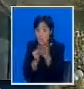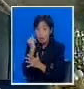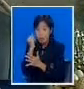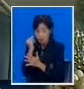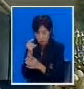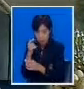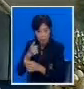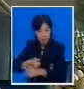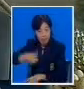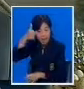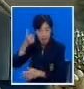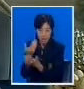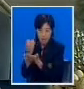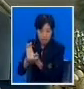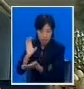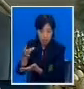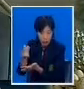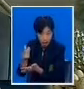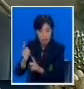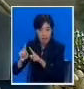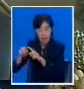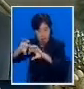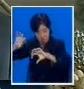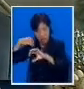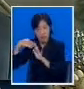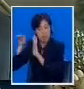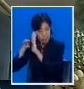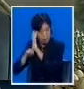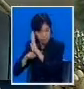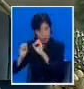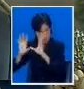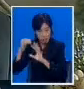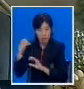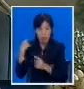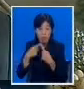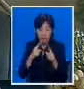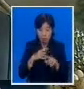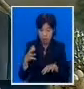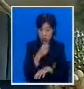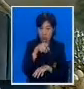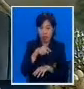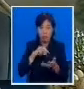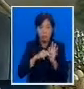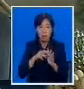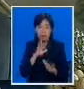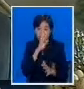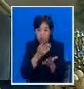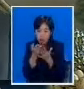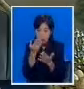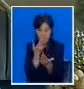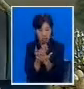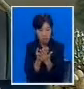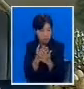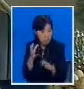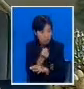รวบเนี่ยมันก็จะต้องขึ้นอยู่กับว่าคนเข้ามาซื้อเลขนั้นเลขนี้มากน้อยแค่ไหนอย่างไ ร นะครับซึ่ง